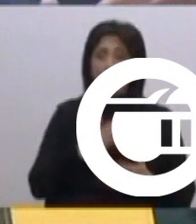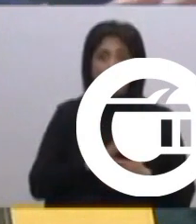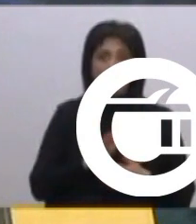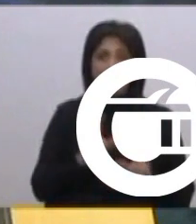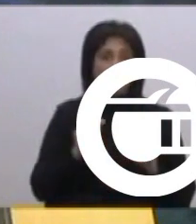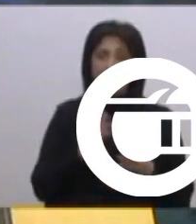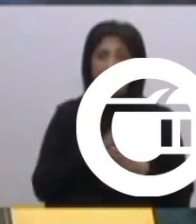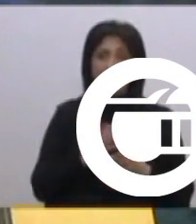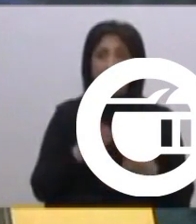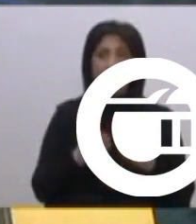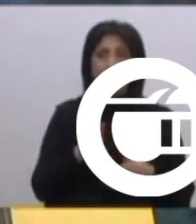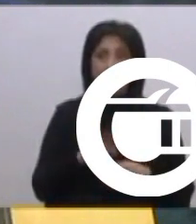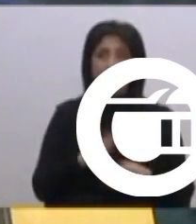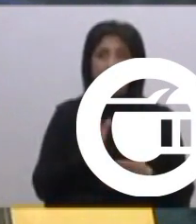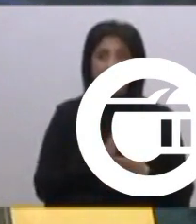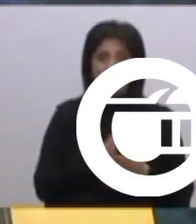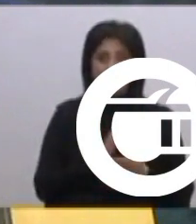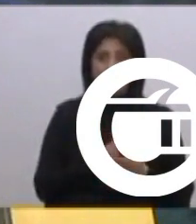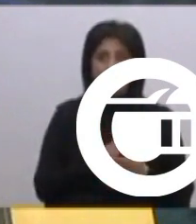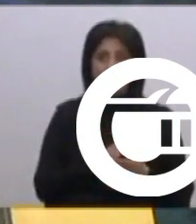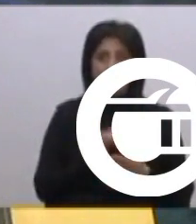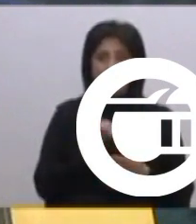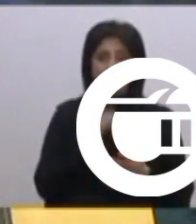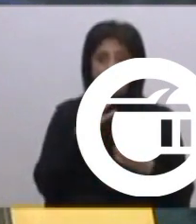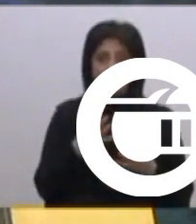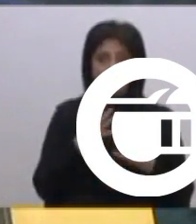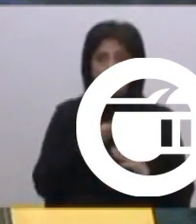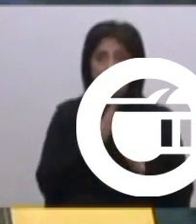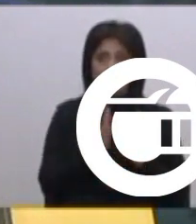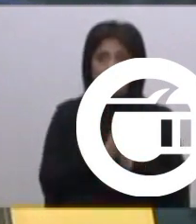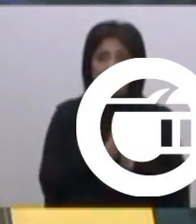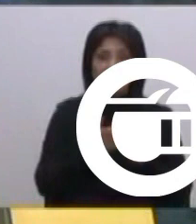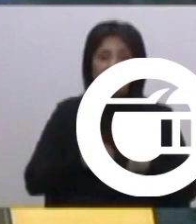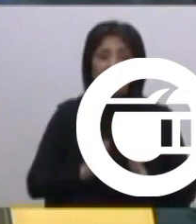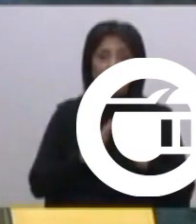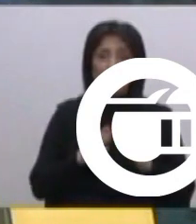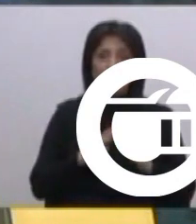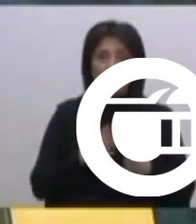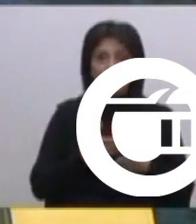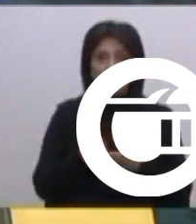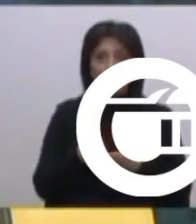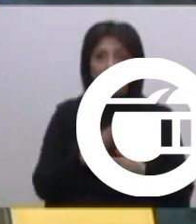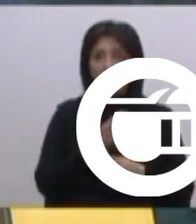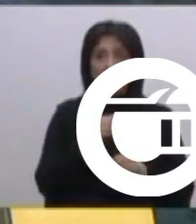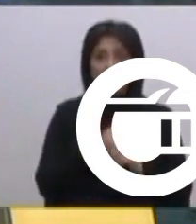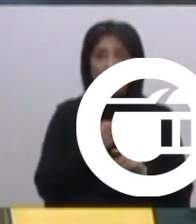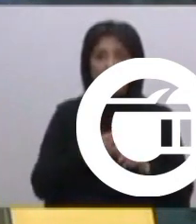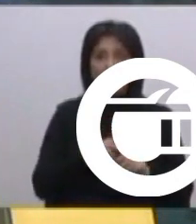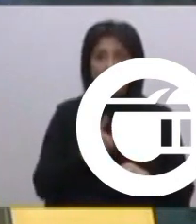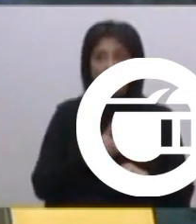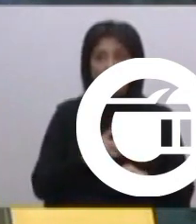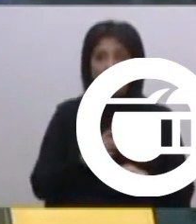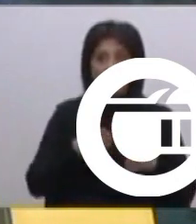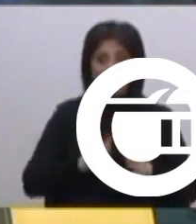ვართ, ბედნიერი არა ვართ, მეთუმეტეს არის ცუდი სურათი მთლიანობაში დემოგრაფიული კუთხით, მაგრამ ყველაფერს გავაკეთებთ იმისათვის,